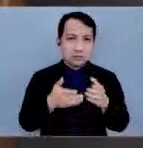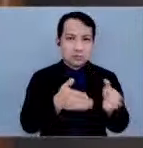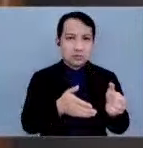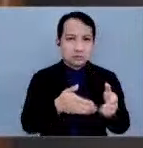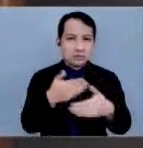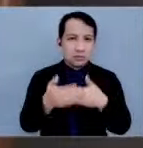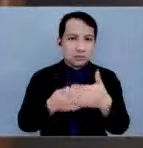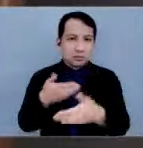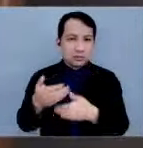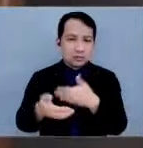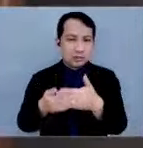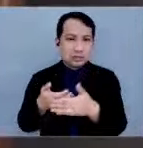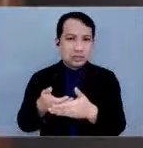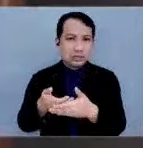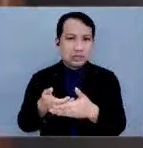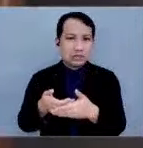yung